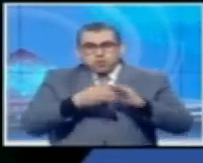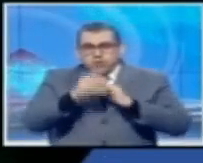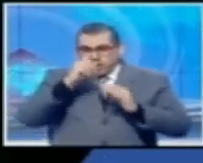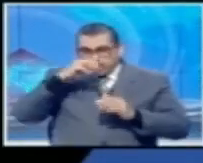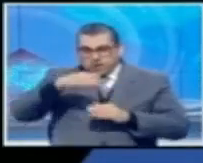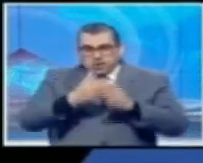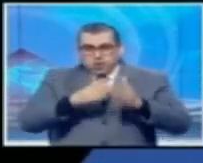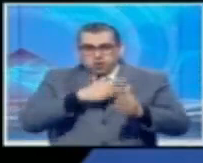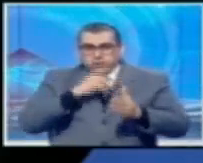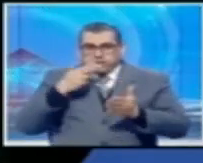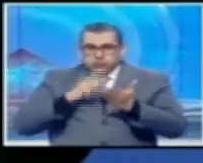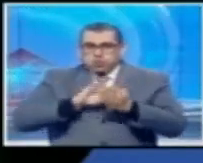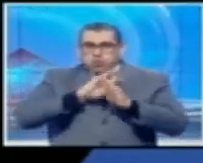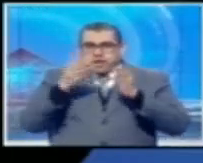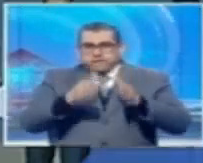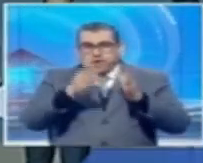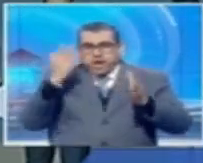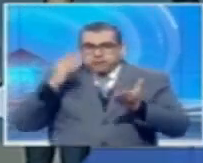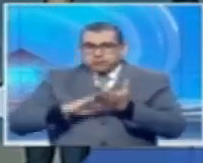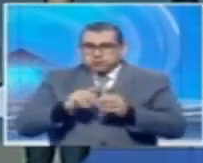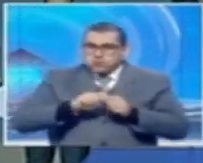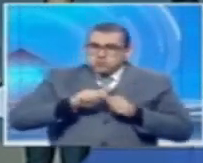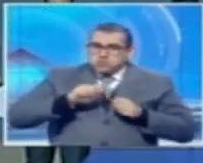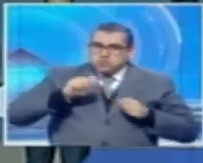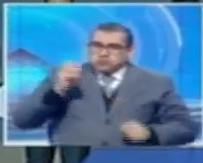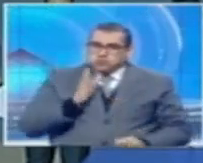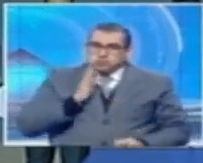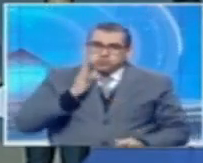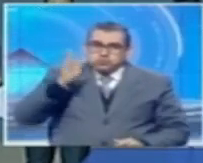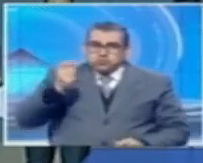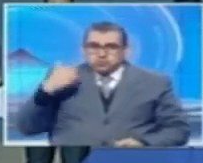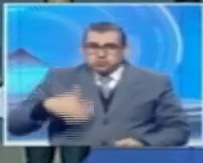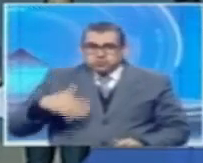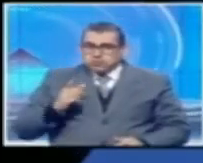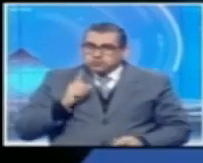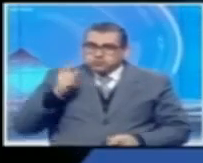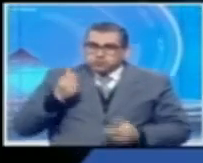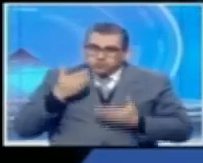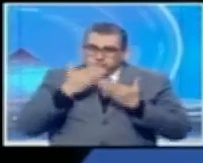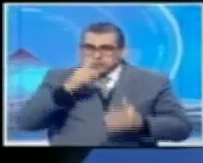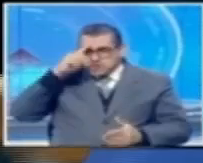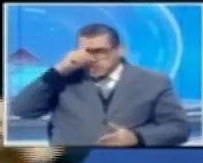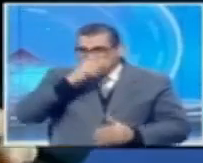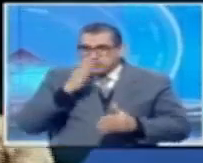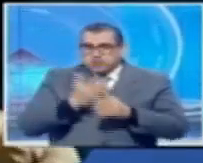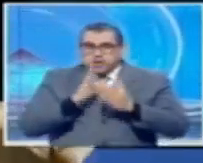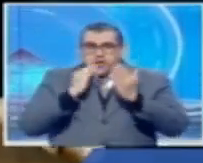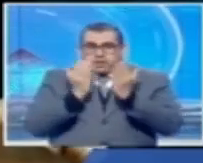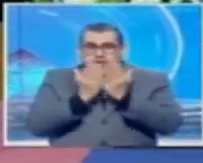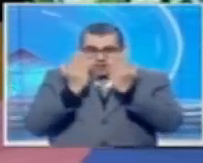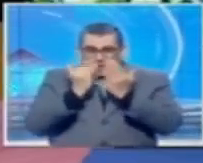ما كانش موجودة، وكانت الناس تتكبد مواصلات وفلوس وعناء سفر. التعليم النهاردة